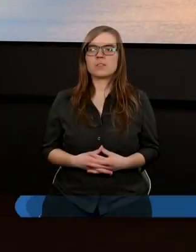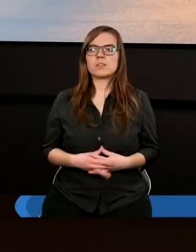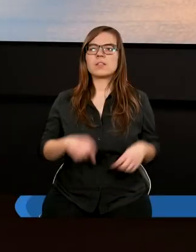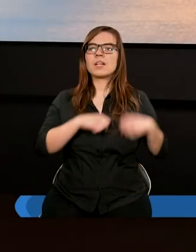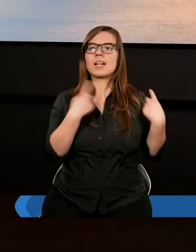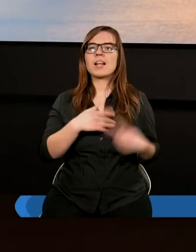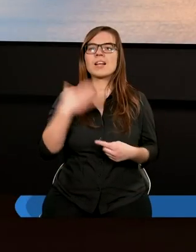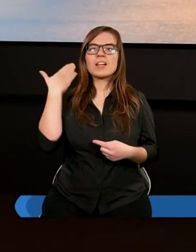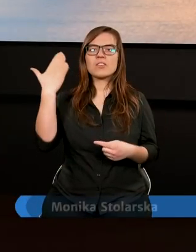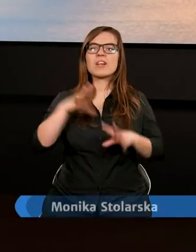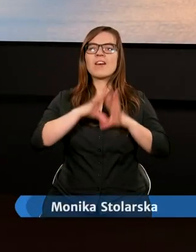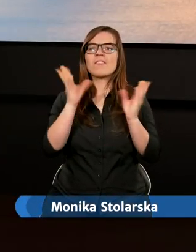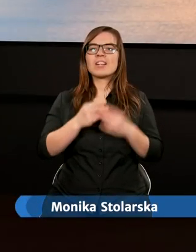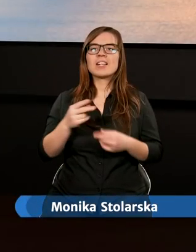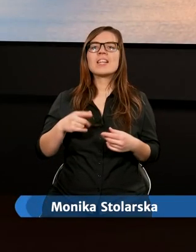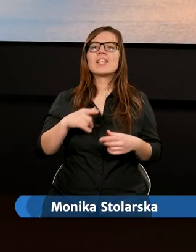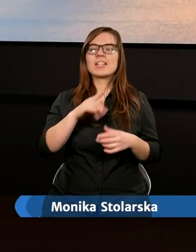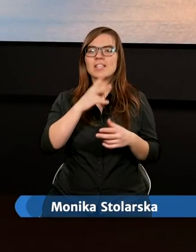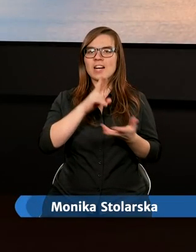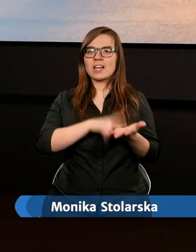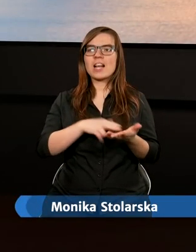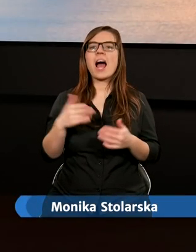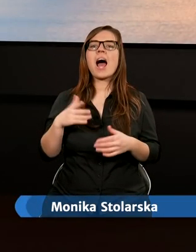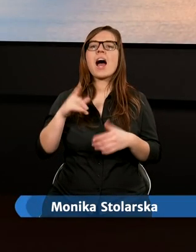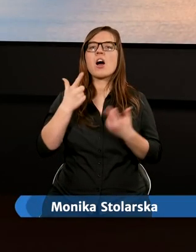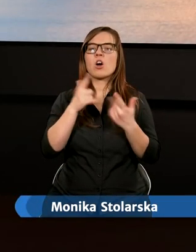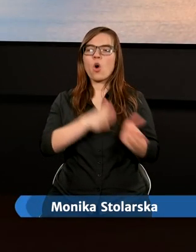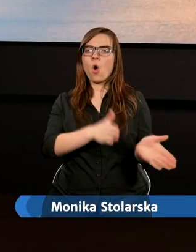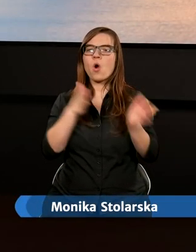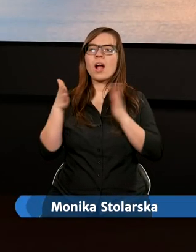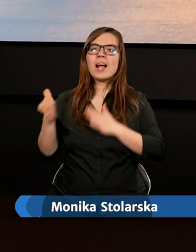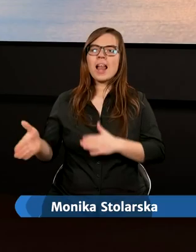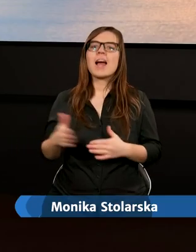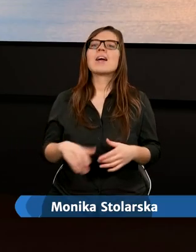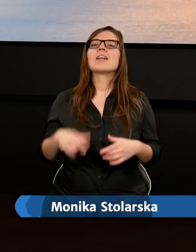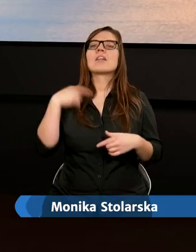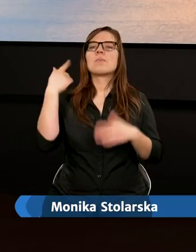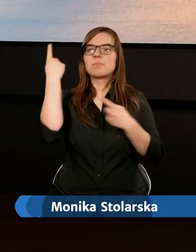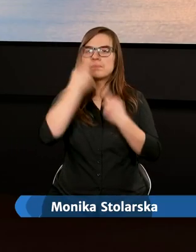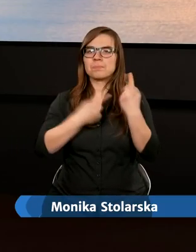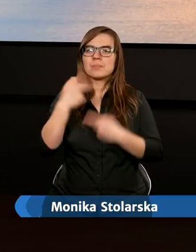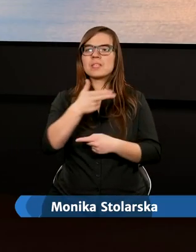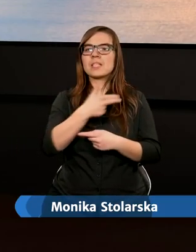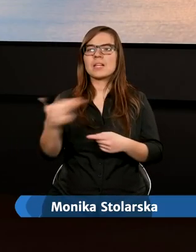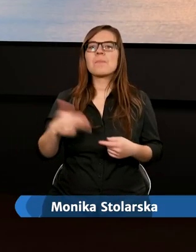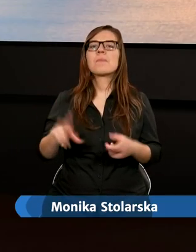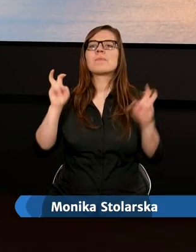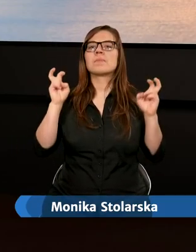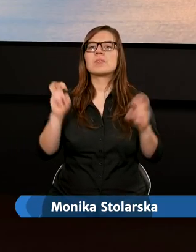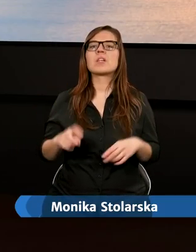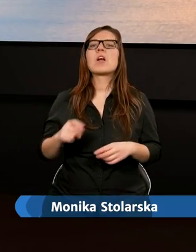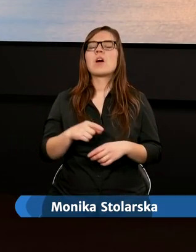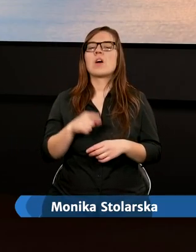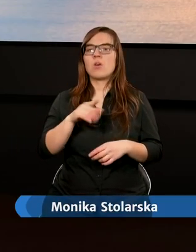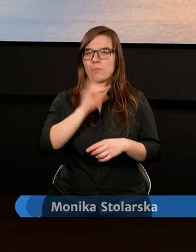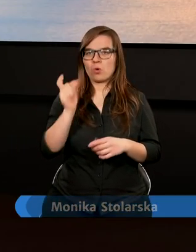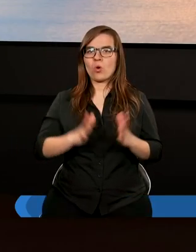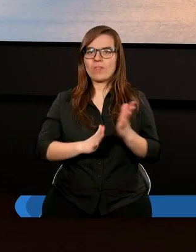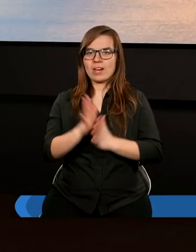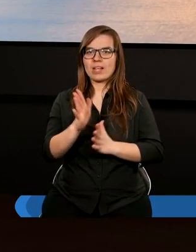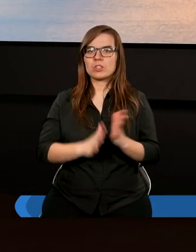Serdecznie witam wszystkich widzów telewizji Nadzieja TV na kolejnym rozważaniu Bożego Słowa w Kościele Adwentystów dnia 7 w Podkowie Leśnej.